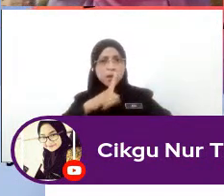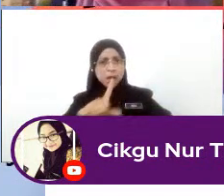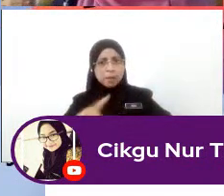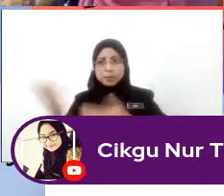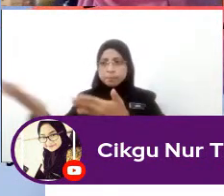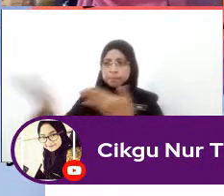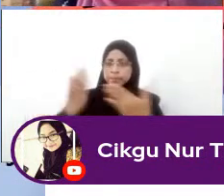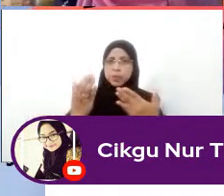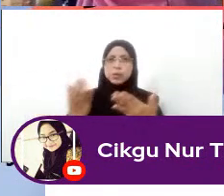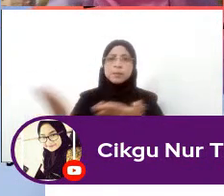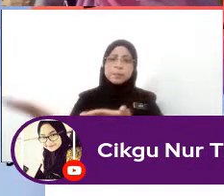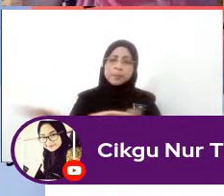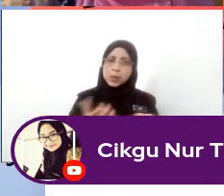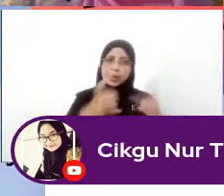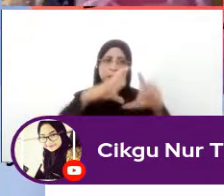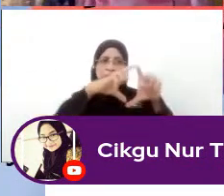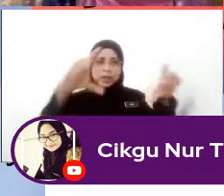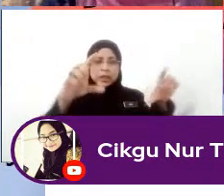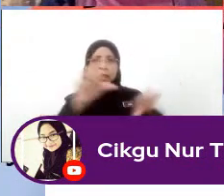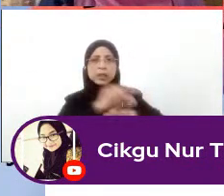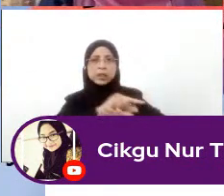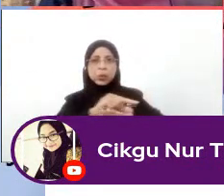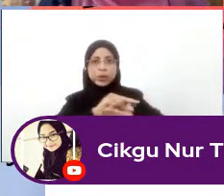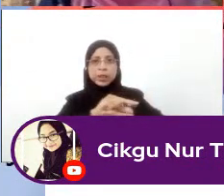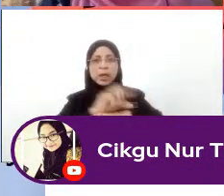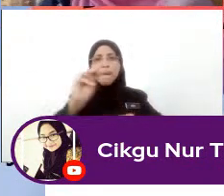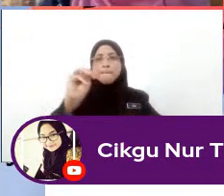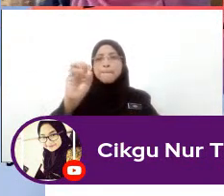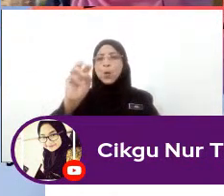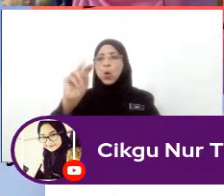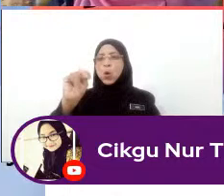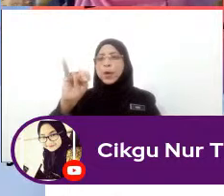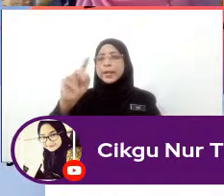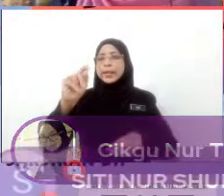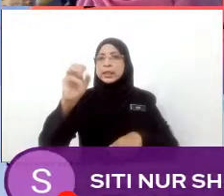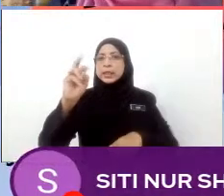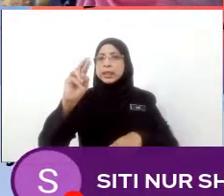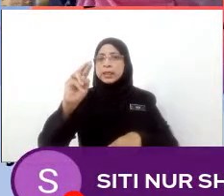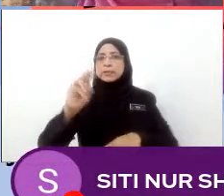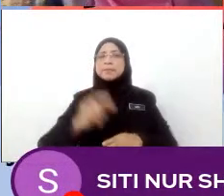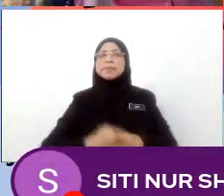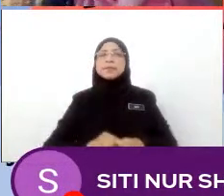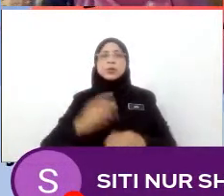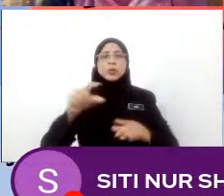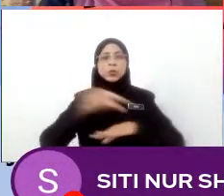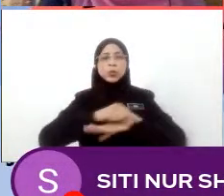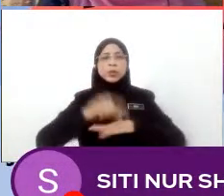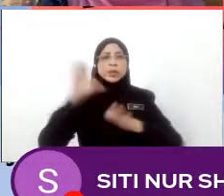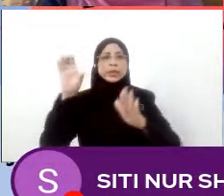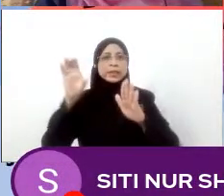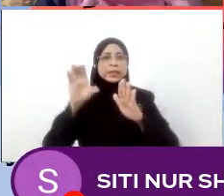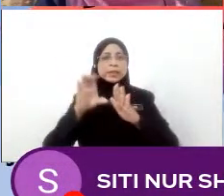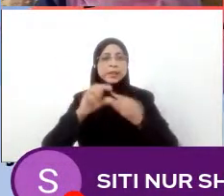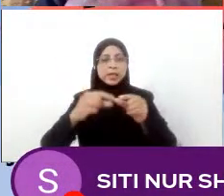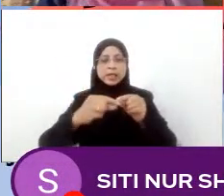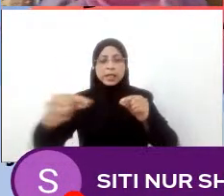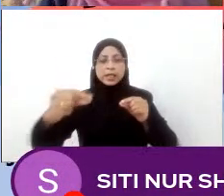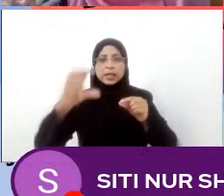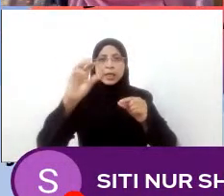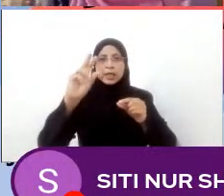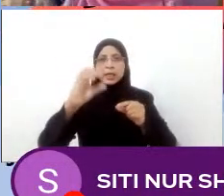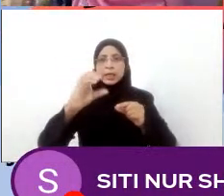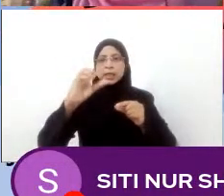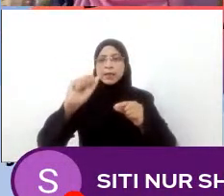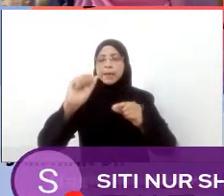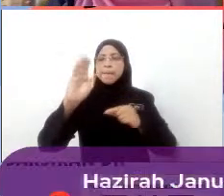guna. Selalunya CPU yang rosak. Monitor tu kita boleh ambil, kemudian kita guna kabel HDMI ataupun kabel VGA, bergantung